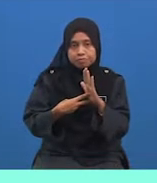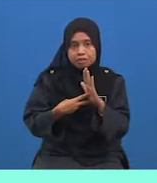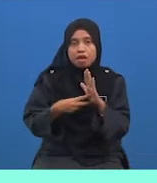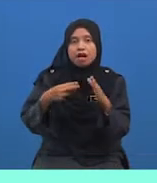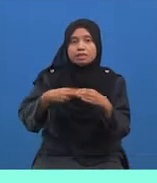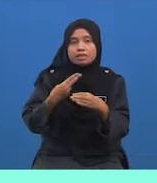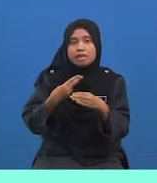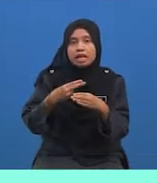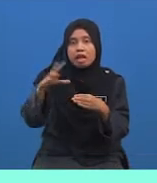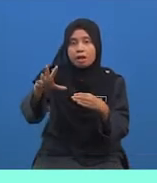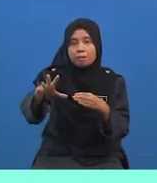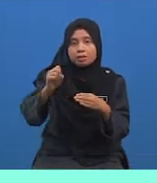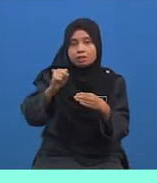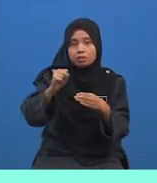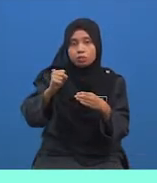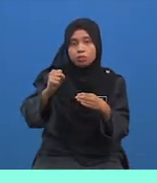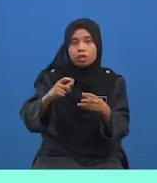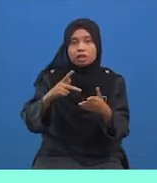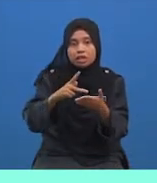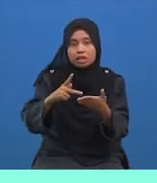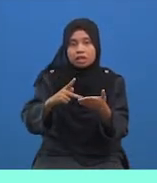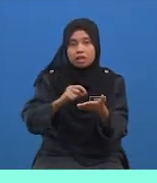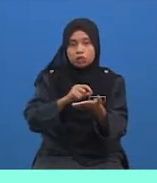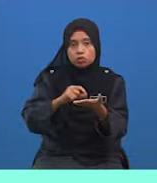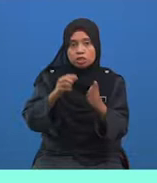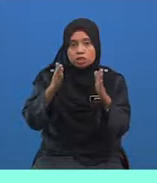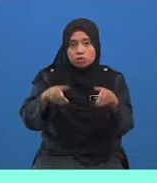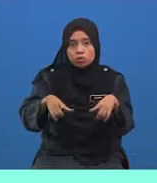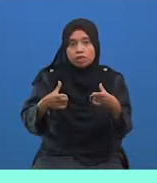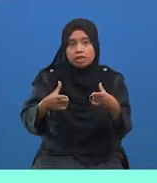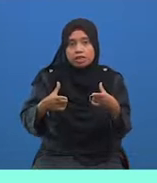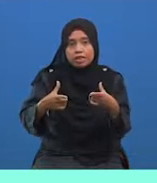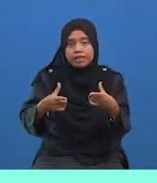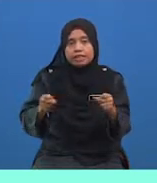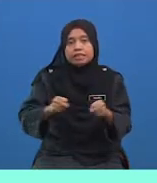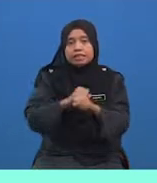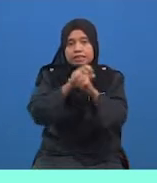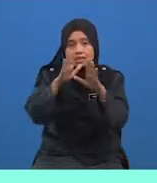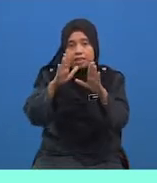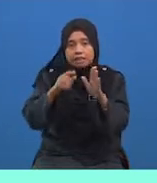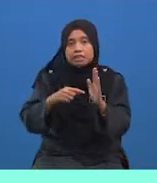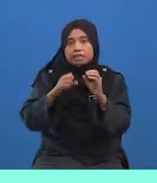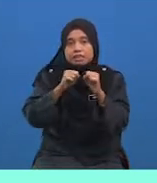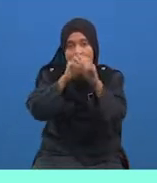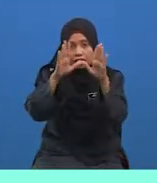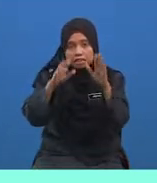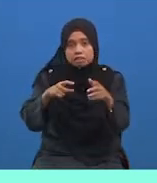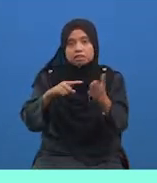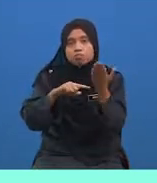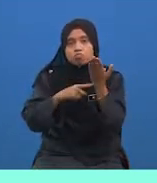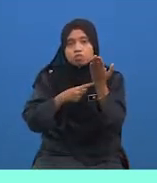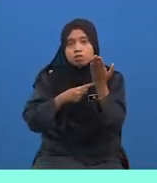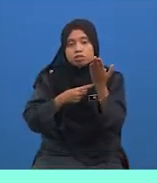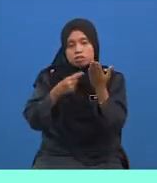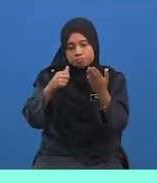hasil mencedok karya atau tulisan orang lain yang disiarkan kembali sebagai